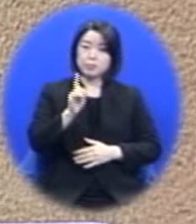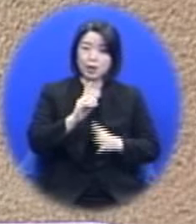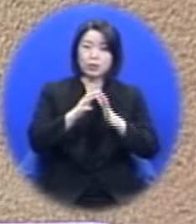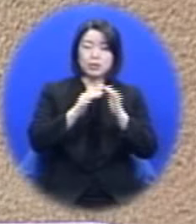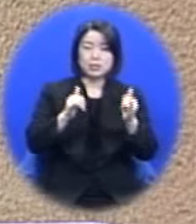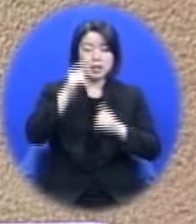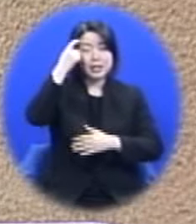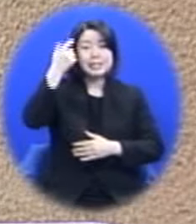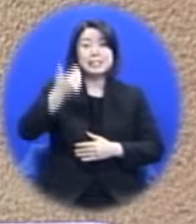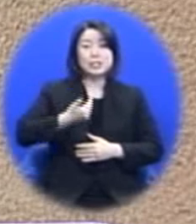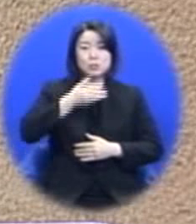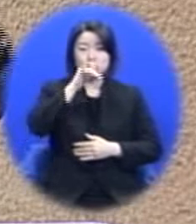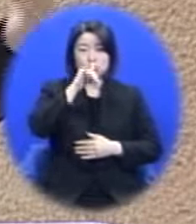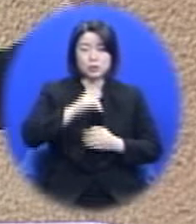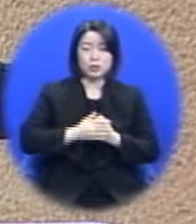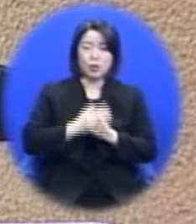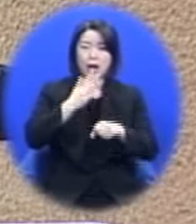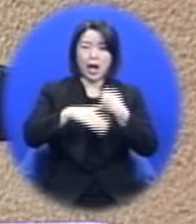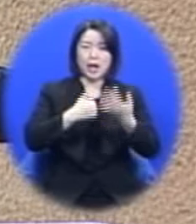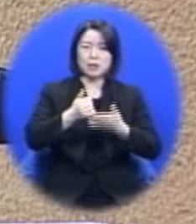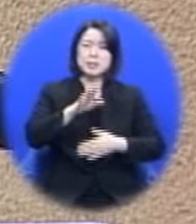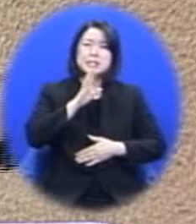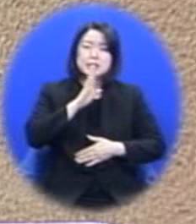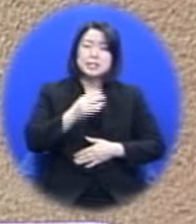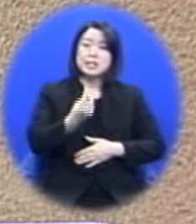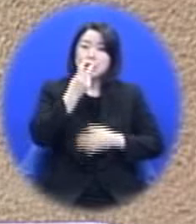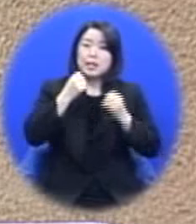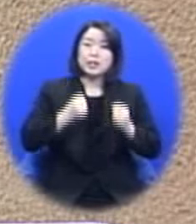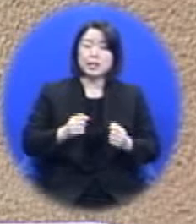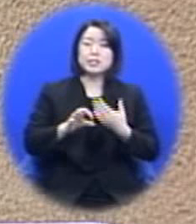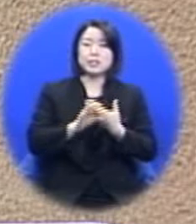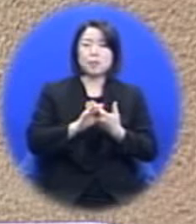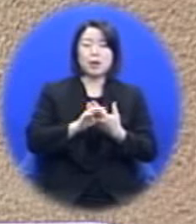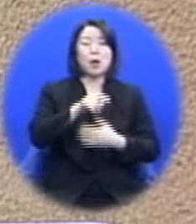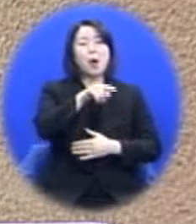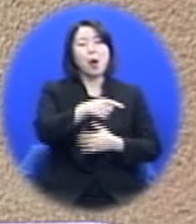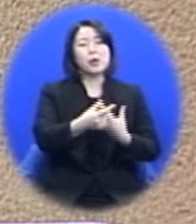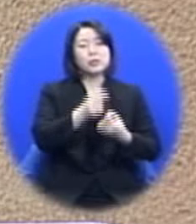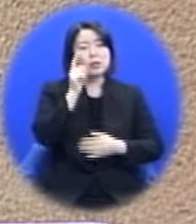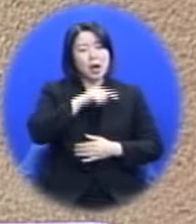그런 질문을 합니다. 하나님이 진짜 살아계시다면 왜 그런 악을